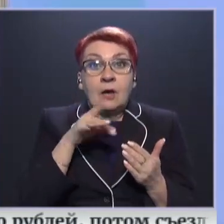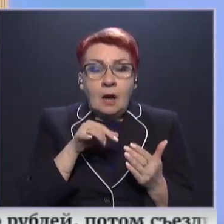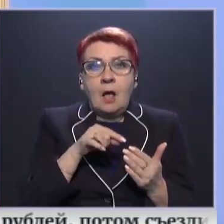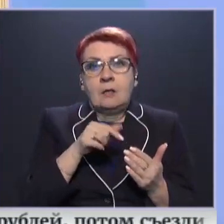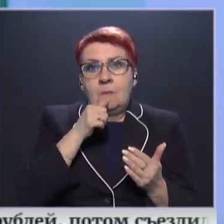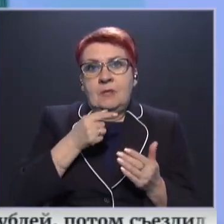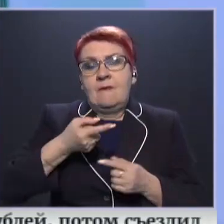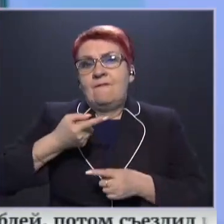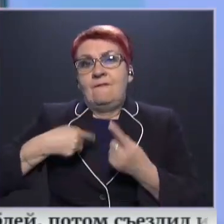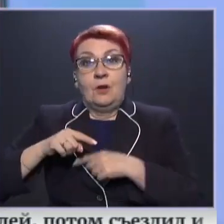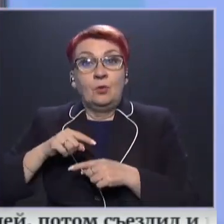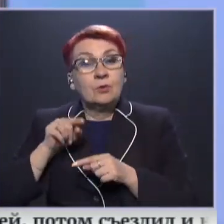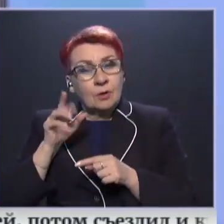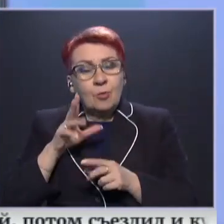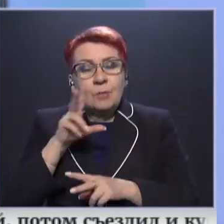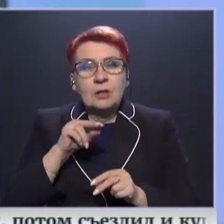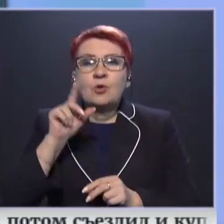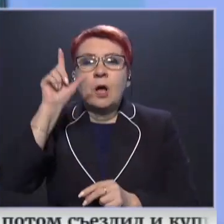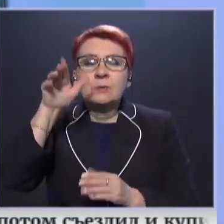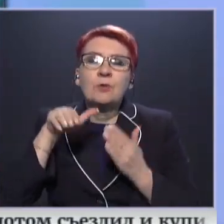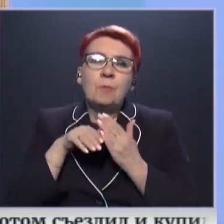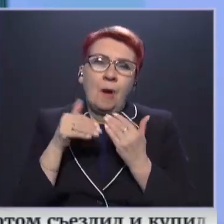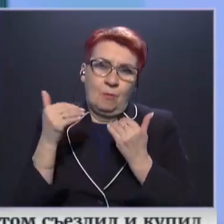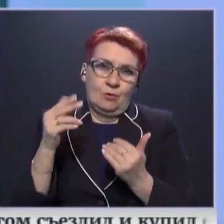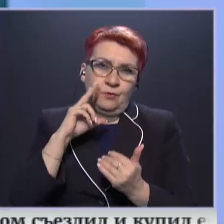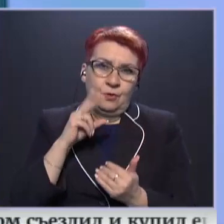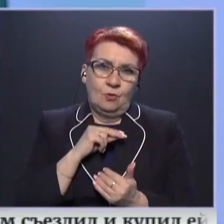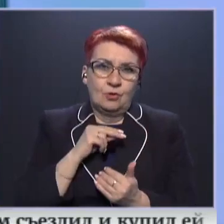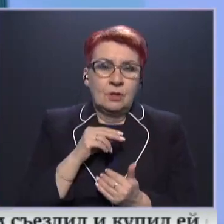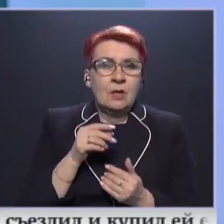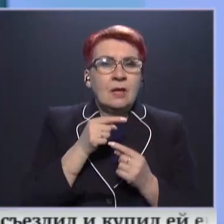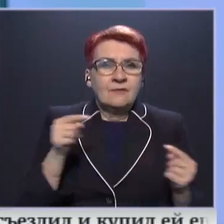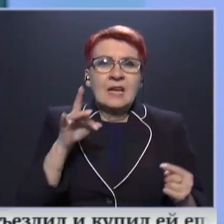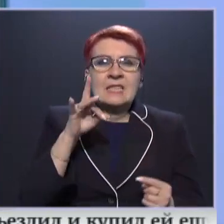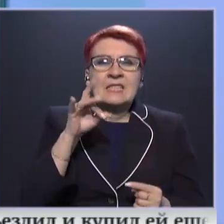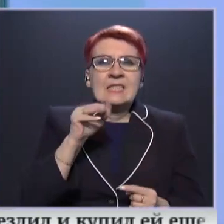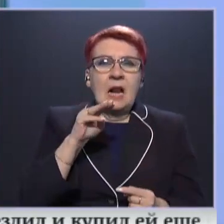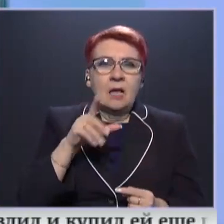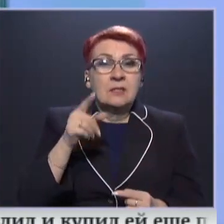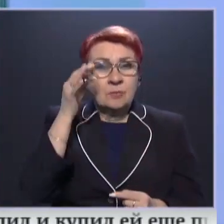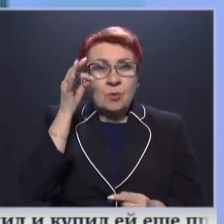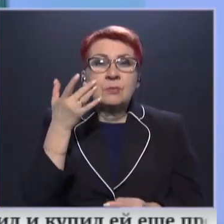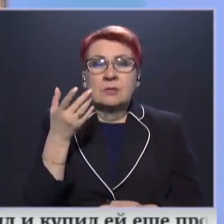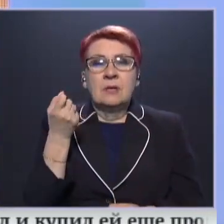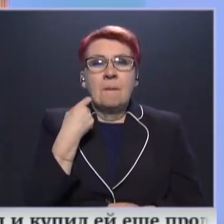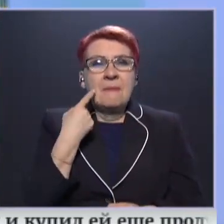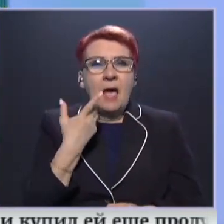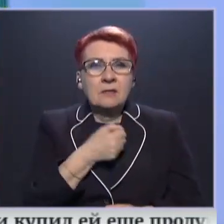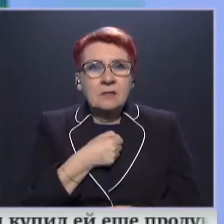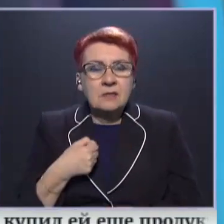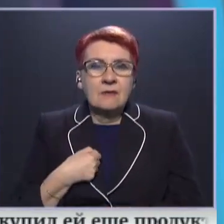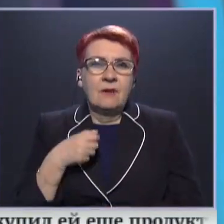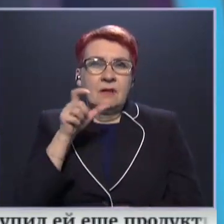он пытается вернуться. И будем надеяться, что Господь поможет ему. Так бывает со всякой страстью. Вспомним, да, пьянство там или другое, да, человек